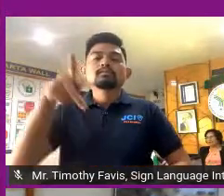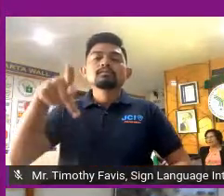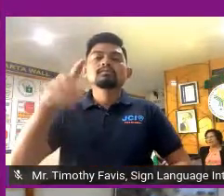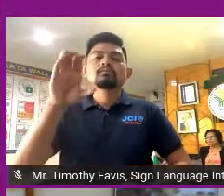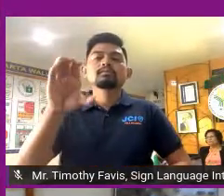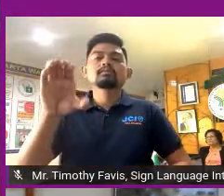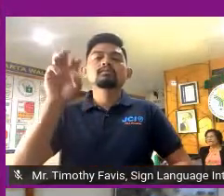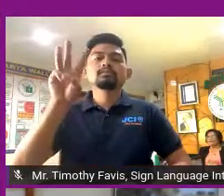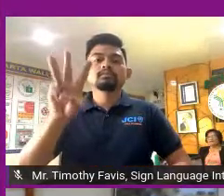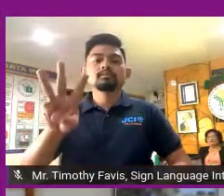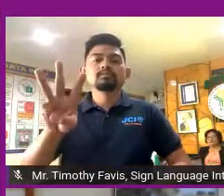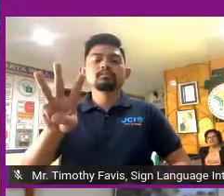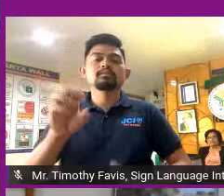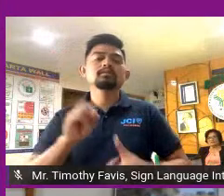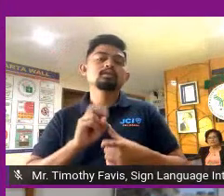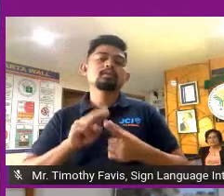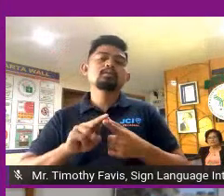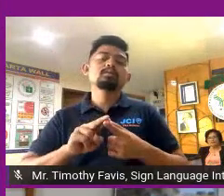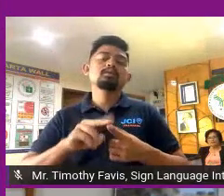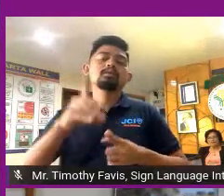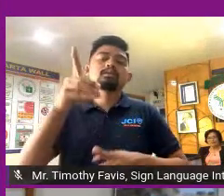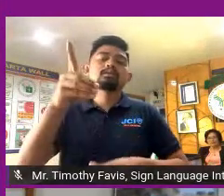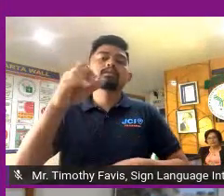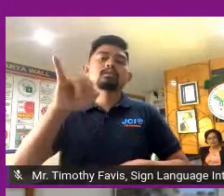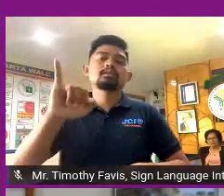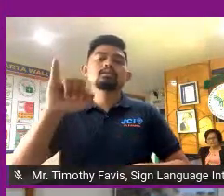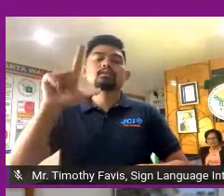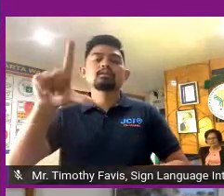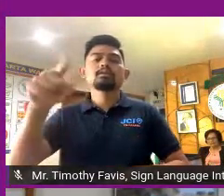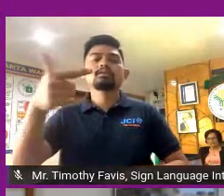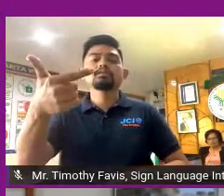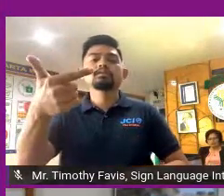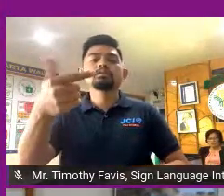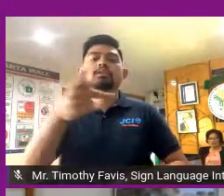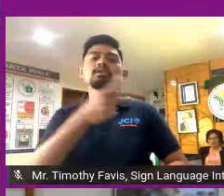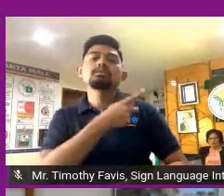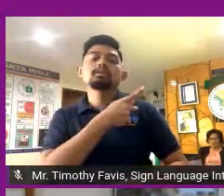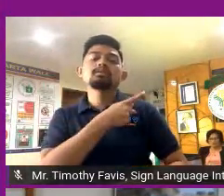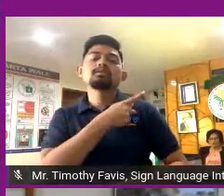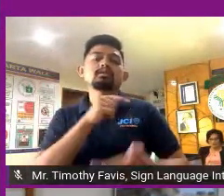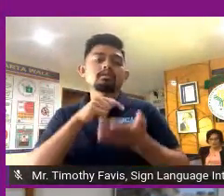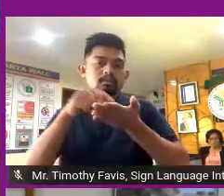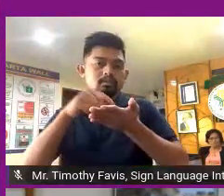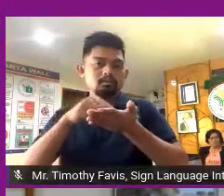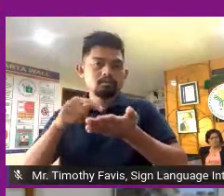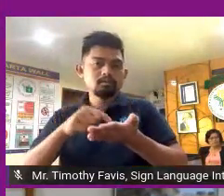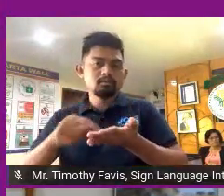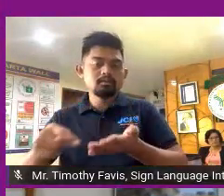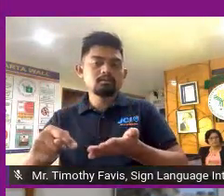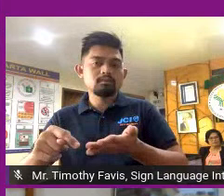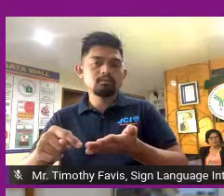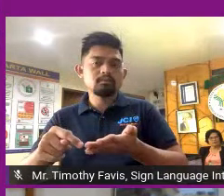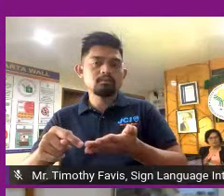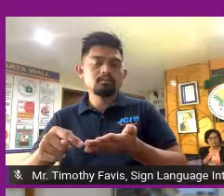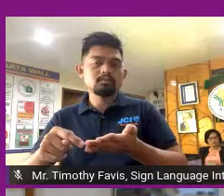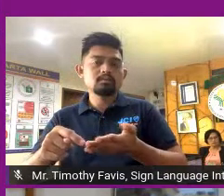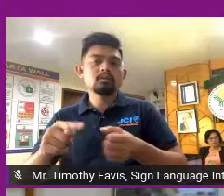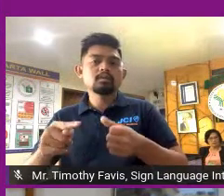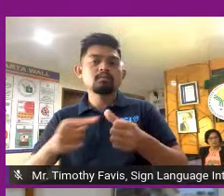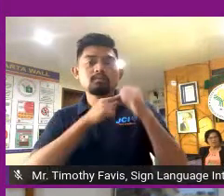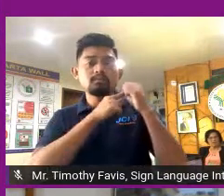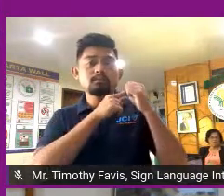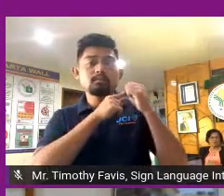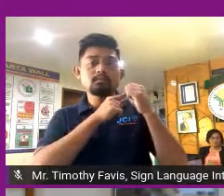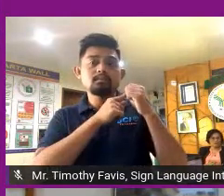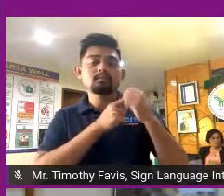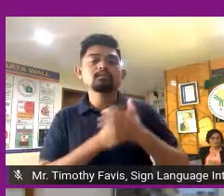PCW or ang DILG ay nagkakaroon ng monitoring aspect pagdating sa primero doon